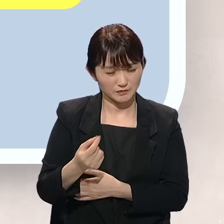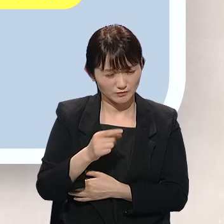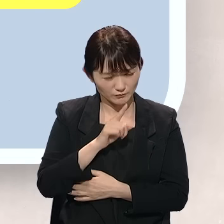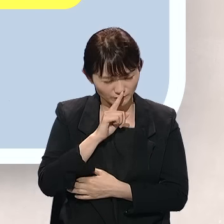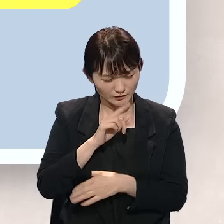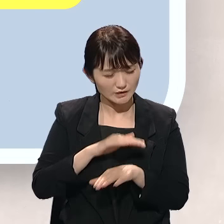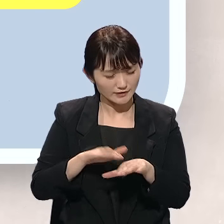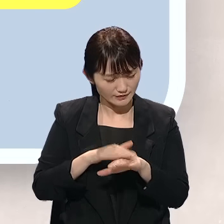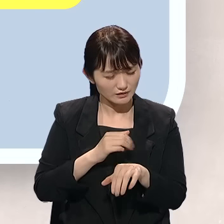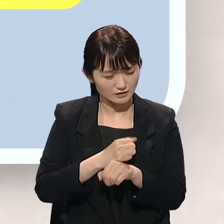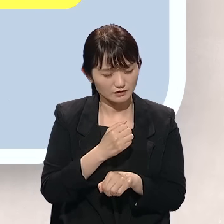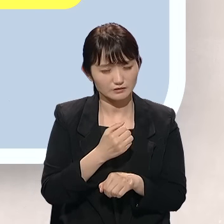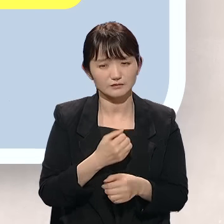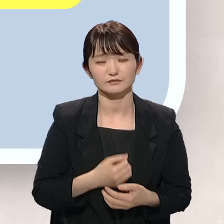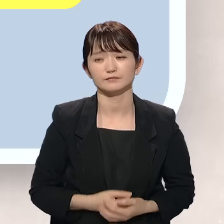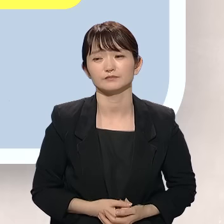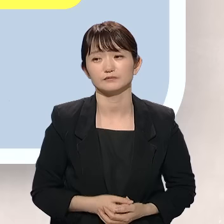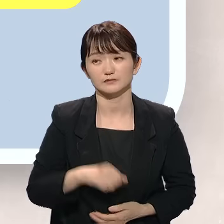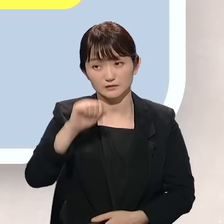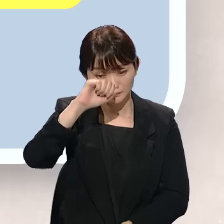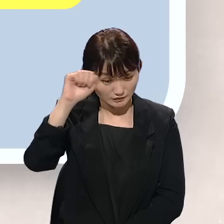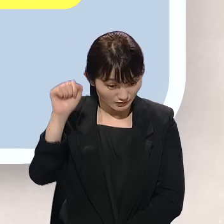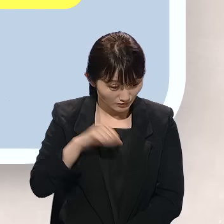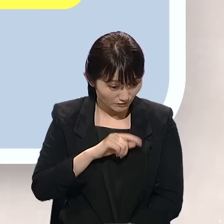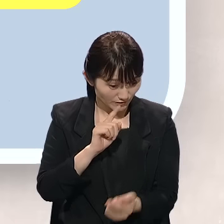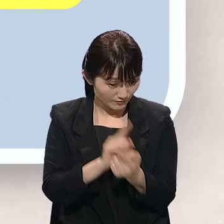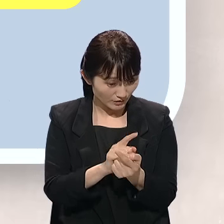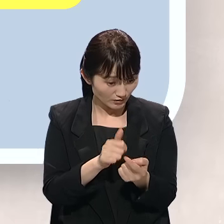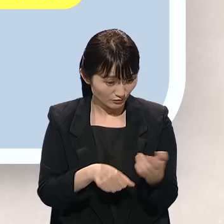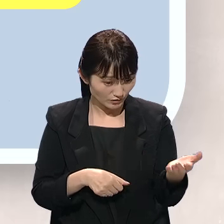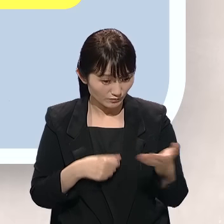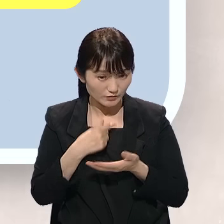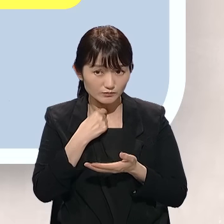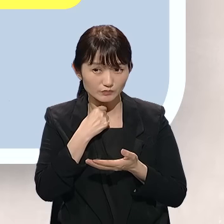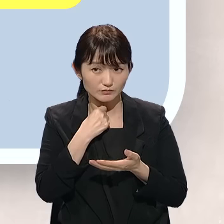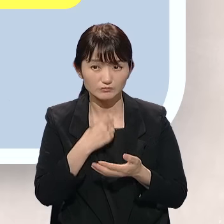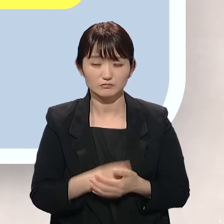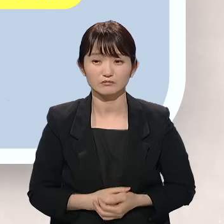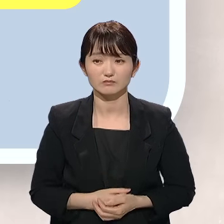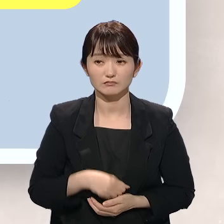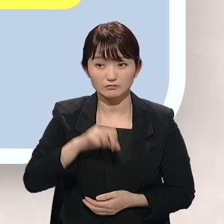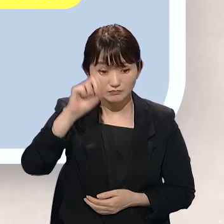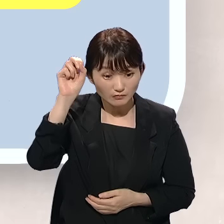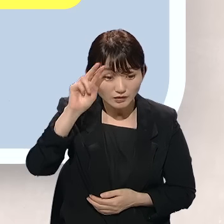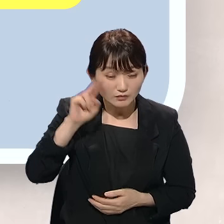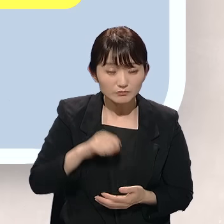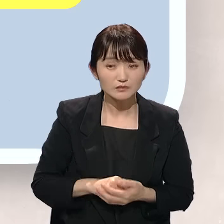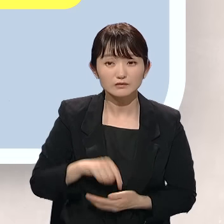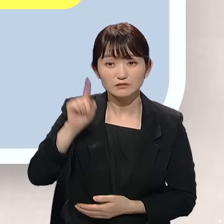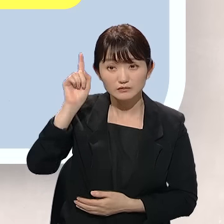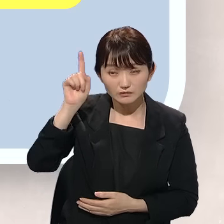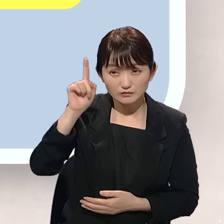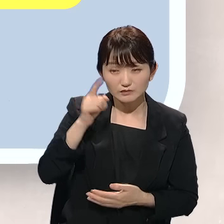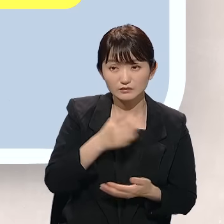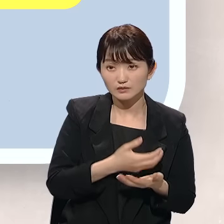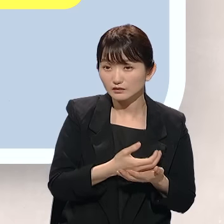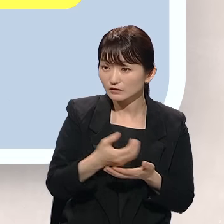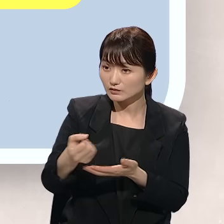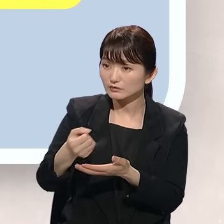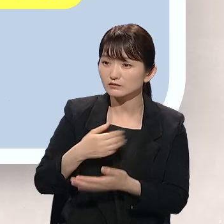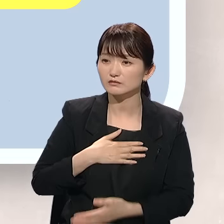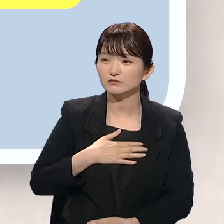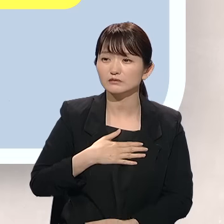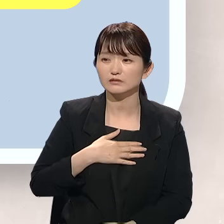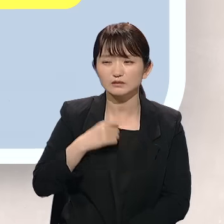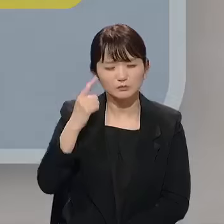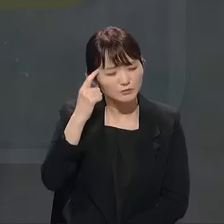해결하자. 그래서 이 새벽이라도 자기는 만나서 받고 싶었답니다. 그런데 그럼 갑자기 문자가 내일 가져가겠다고 나도 왜 그런지 제가 머리가